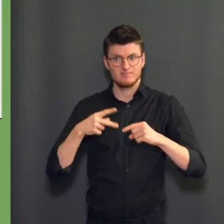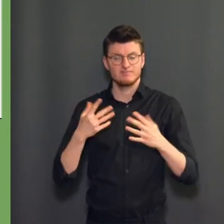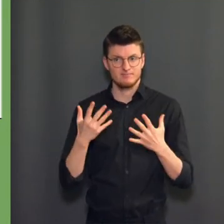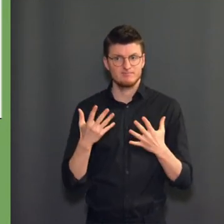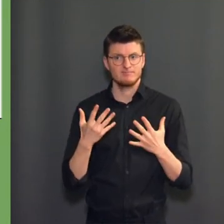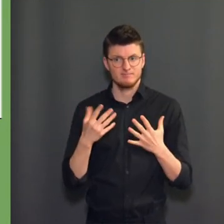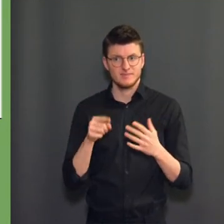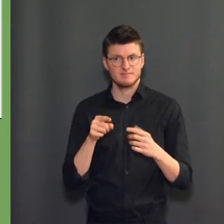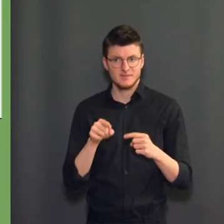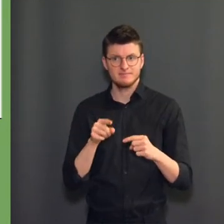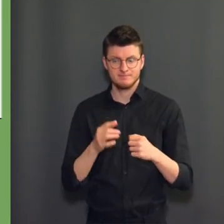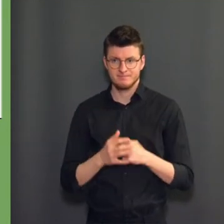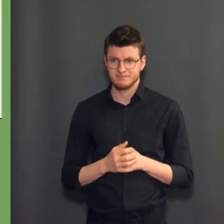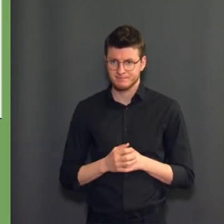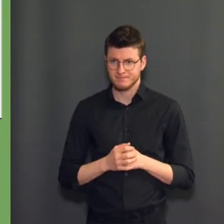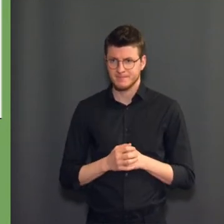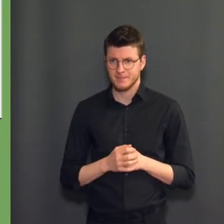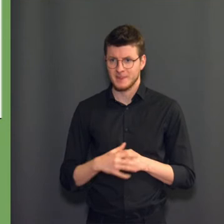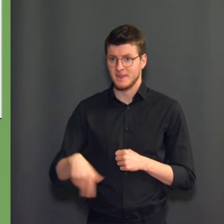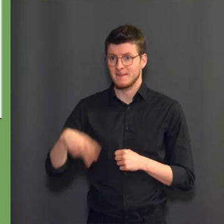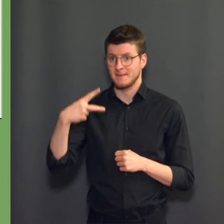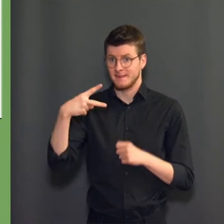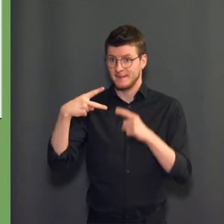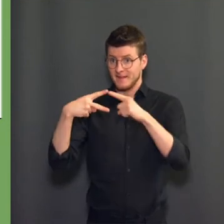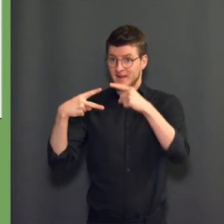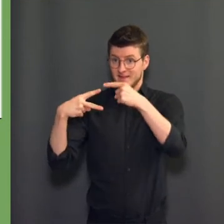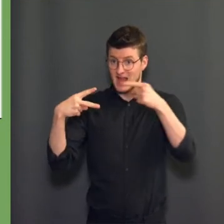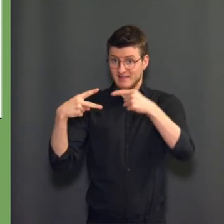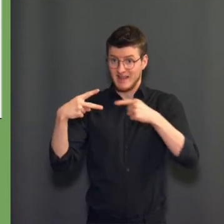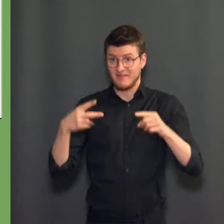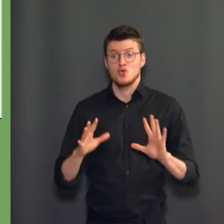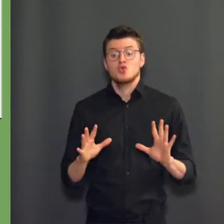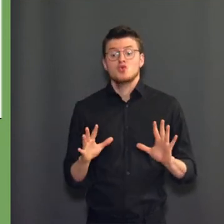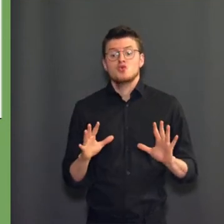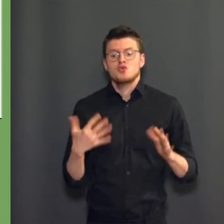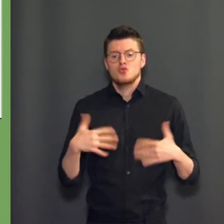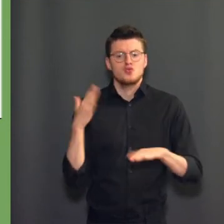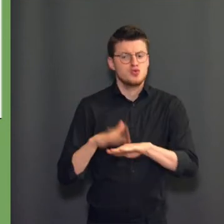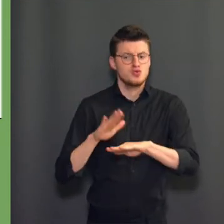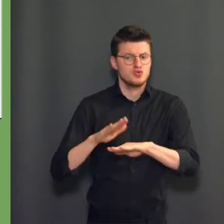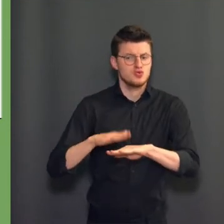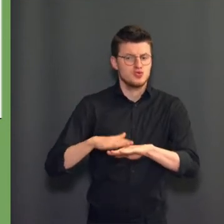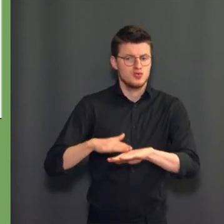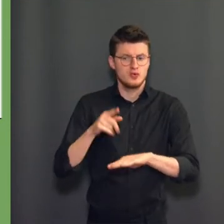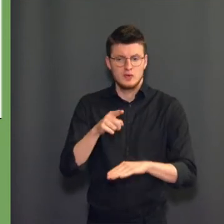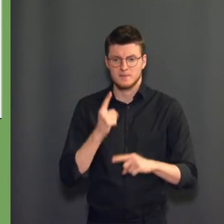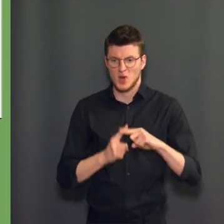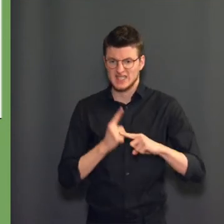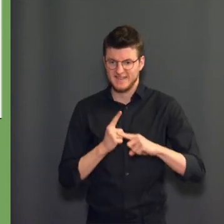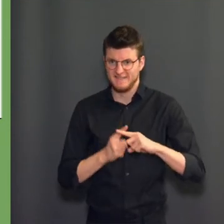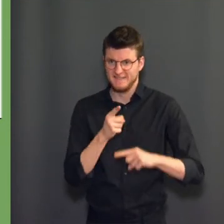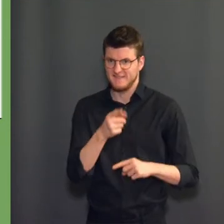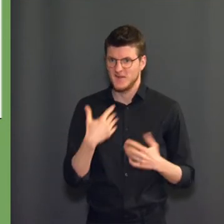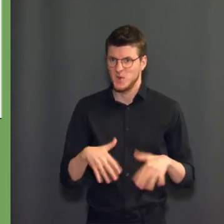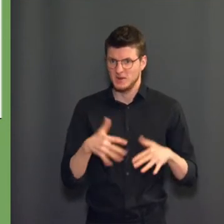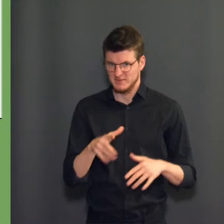Twee streepjes betekenen alarm. U scheidt waarschijnlijk heel veel virus